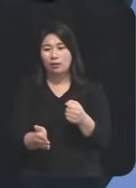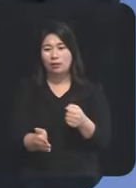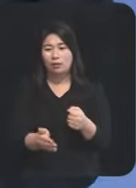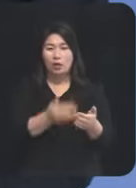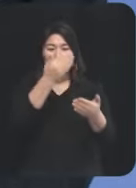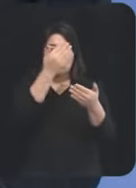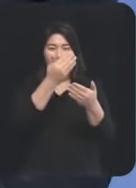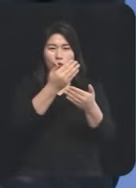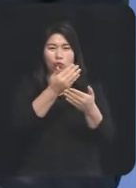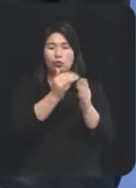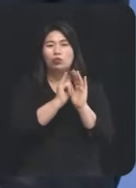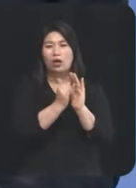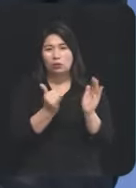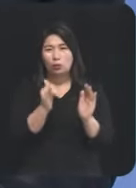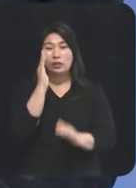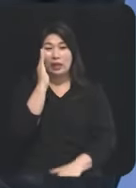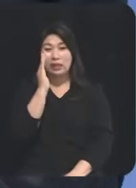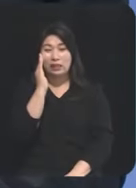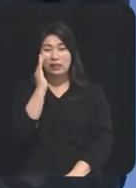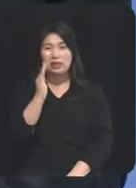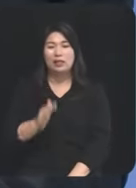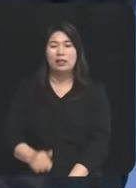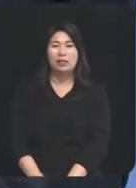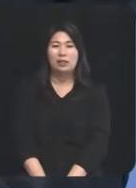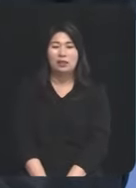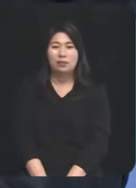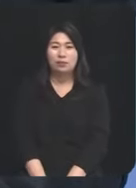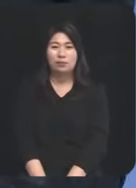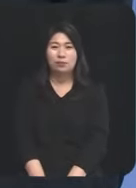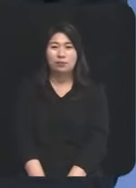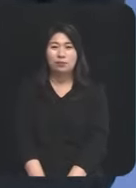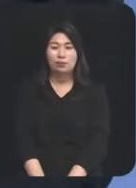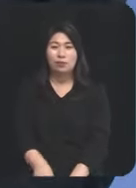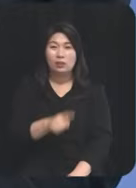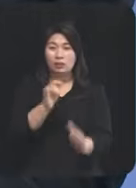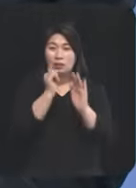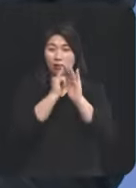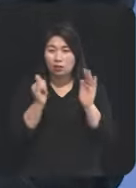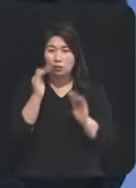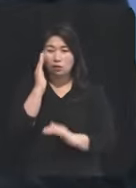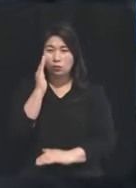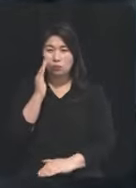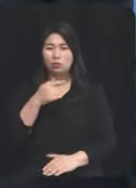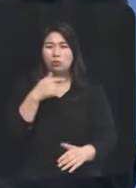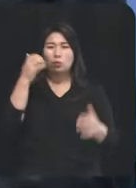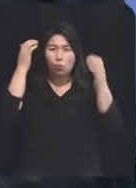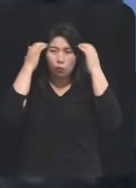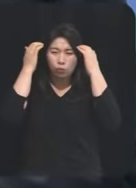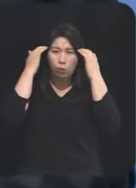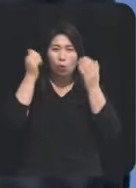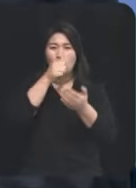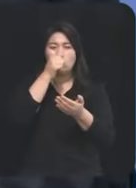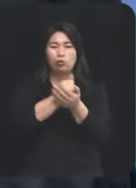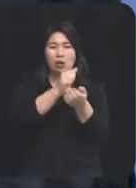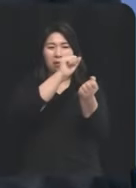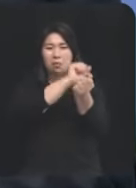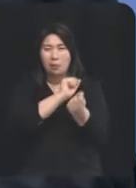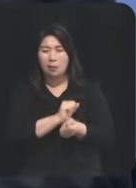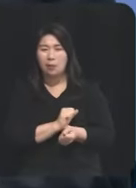유족이라고 말씀 외가가 유족이라고 말씀 주셨는데 그 유족들이 거친 고통 연좌제를